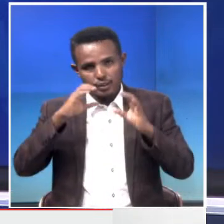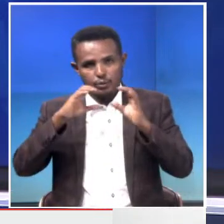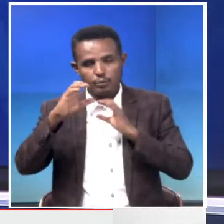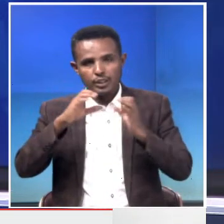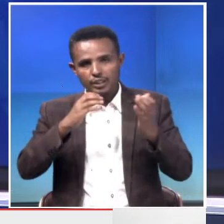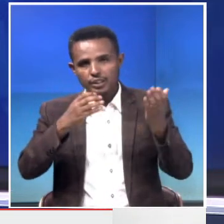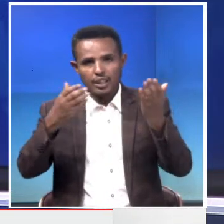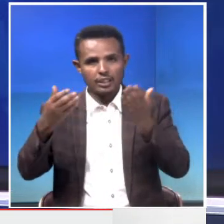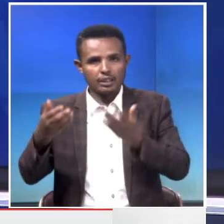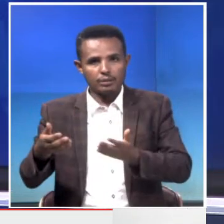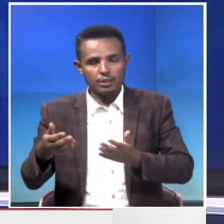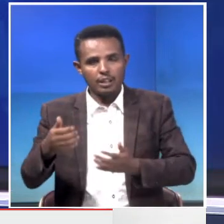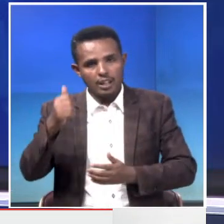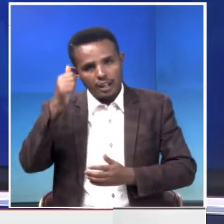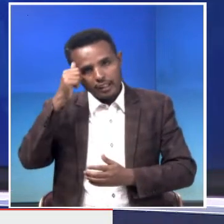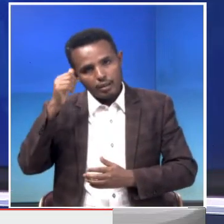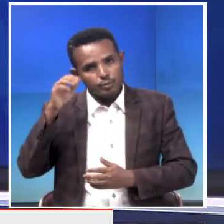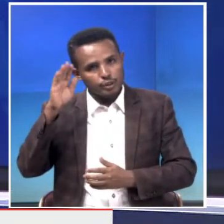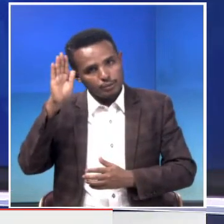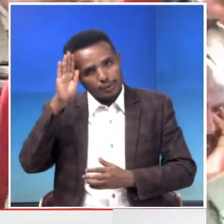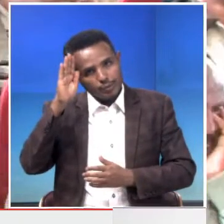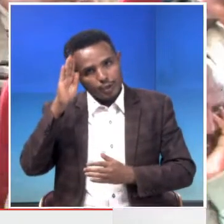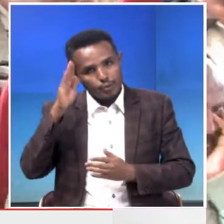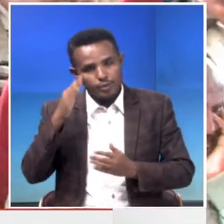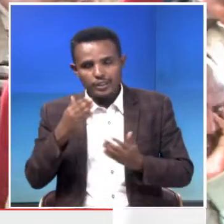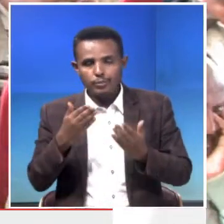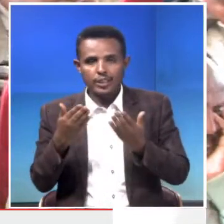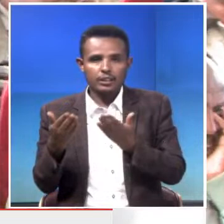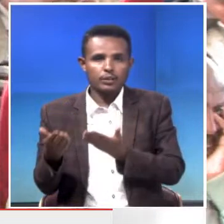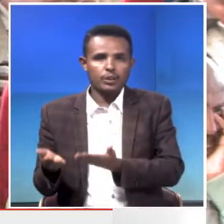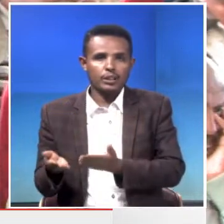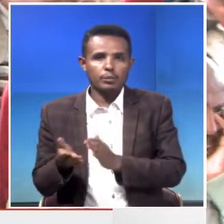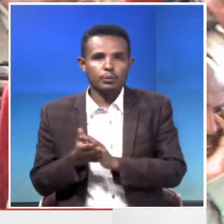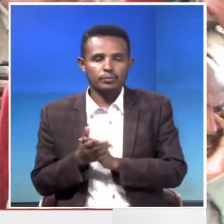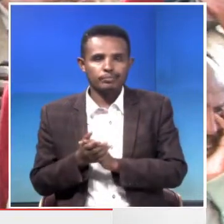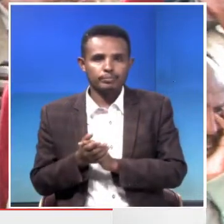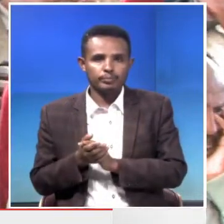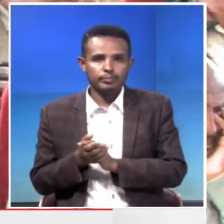አድርሶናል። አዳሞሽ ባባው እንደሚከተለው ያቀርበዋል።